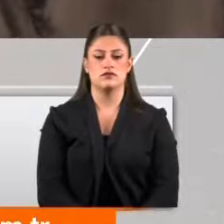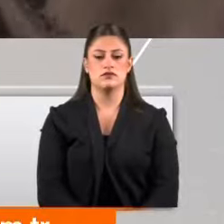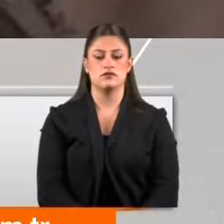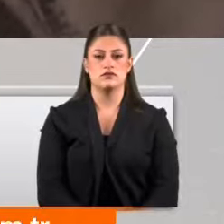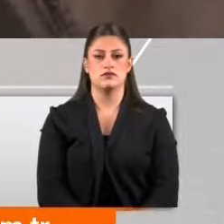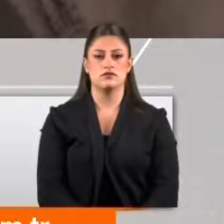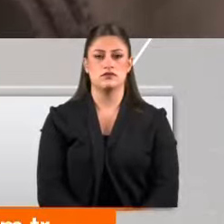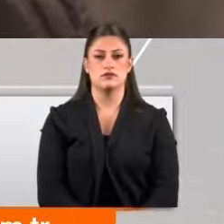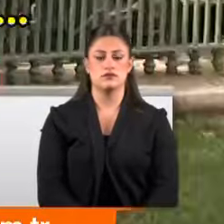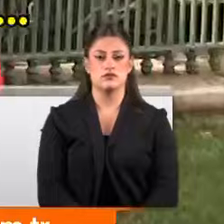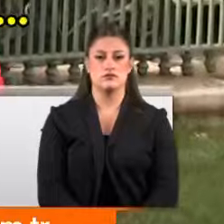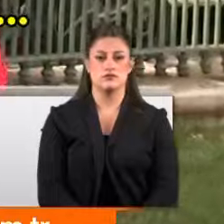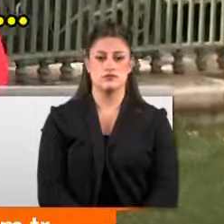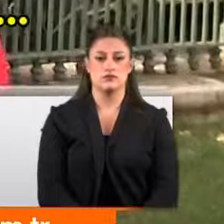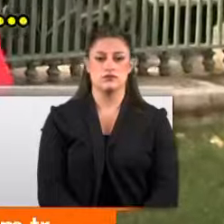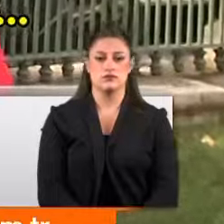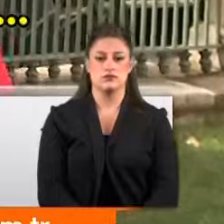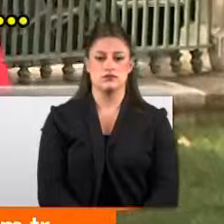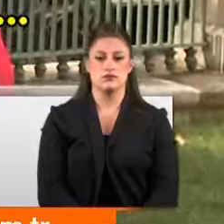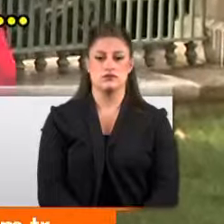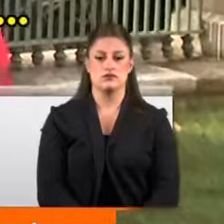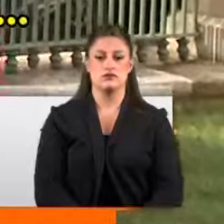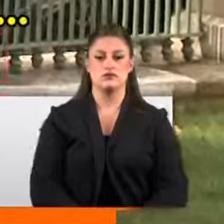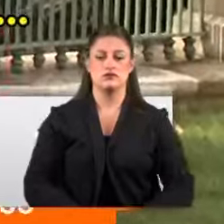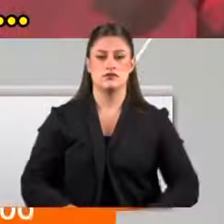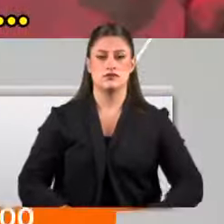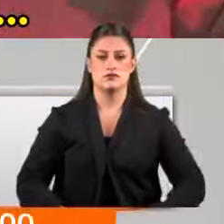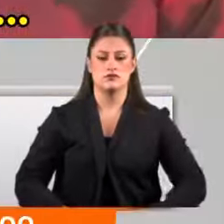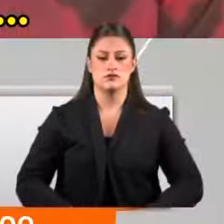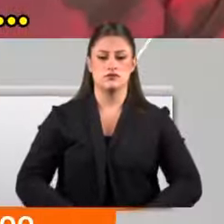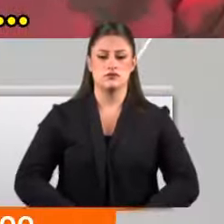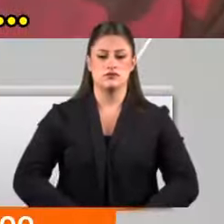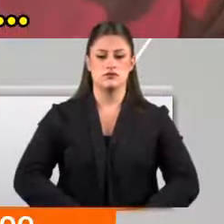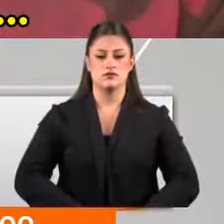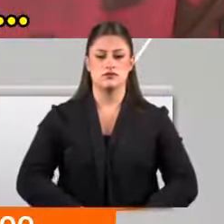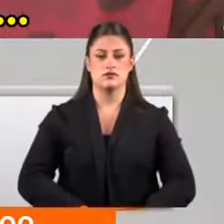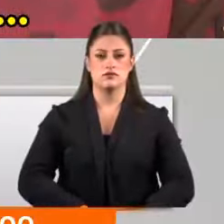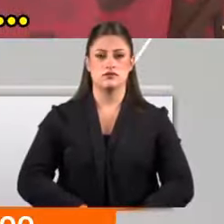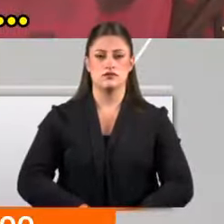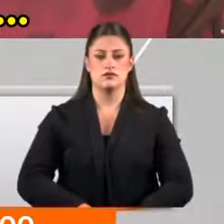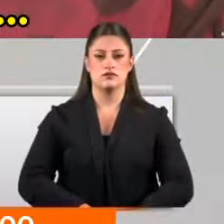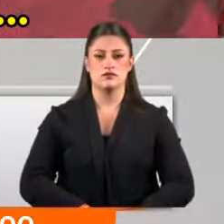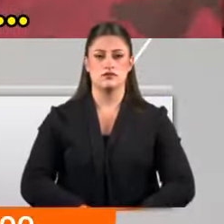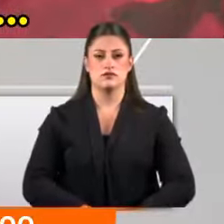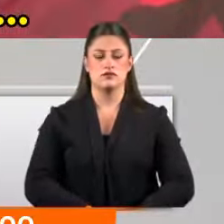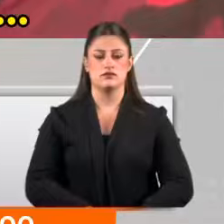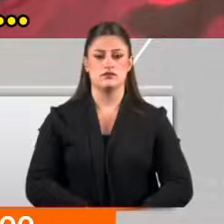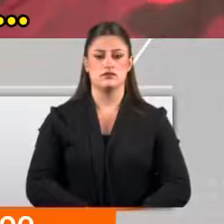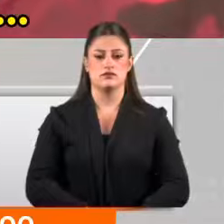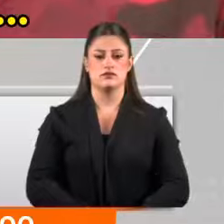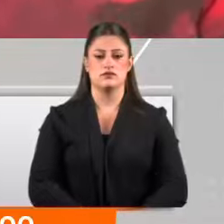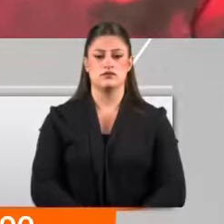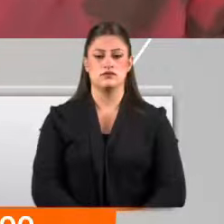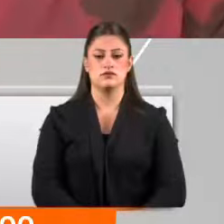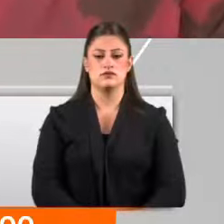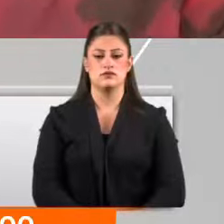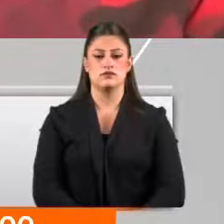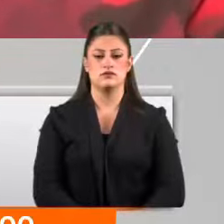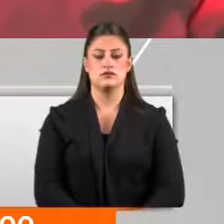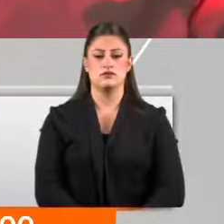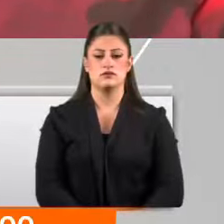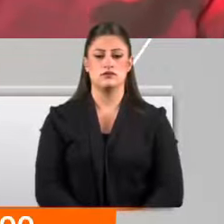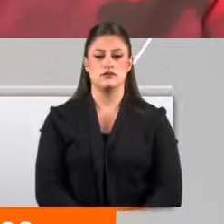erken veda edenlerden. Sadece bizi bütün Türkiye böyle bir şokun içinde. Tabii tuhaf teselliler var. En azından acı çekmediği ve tabii en